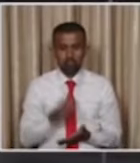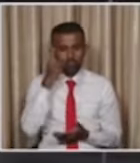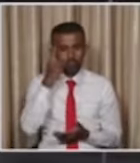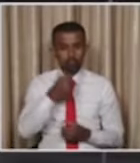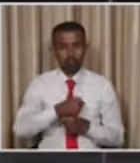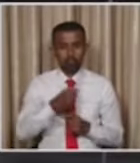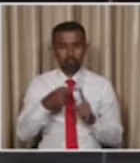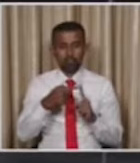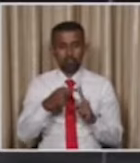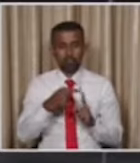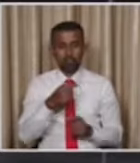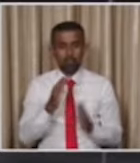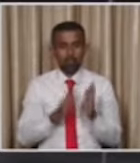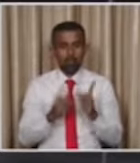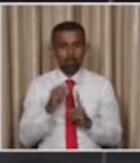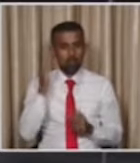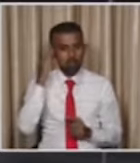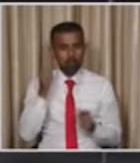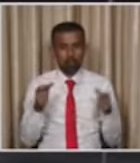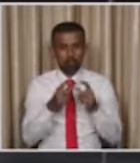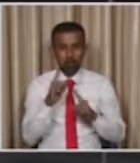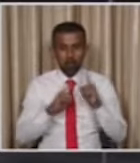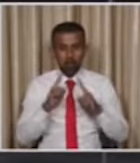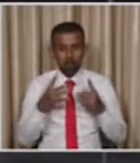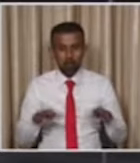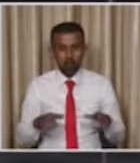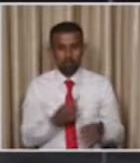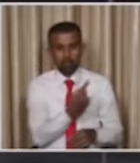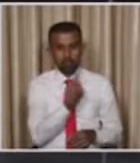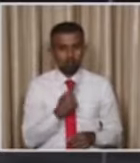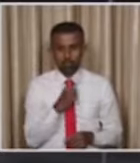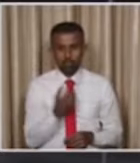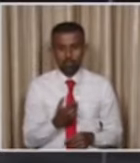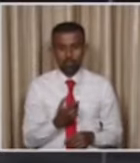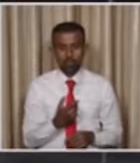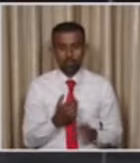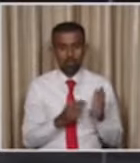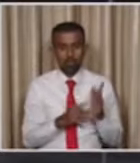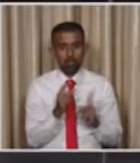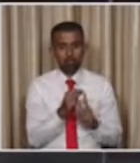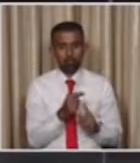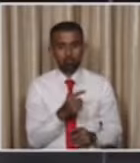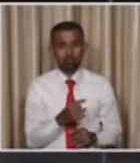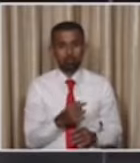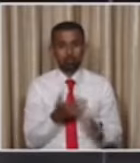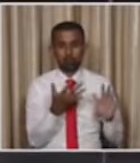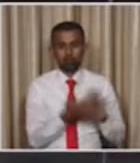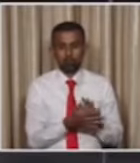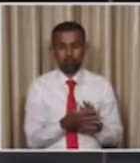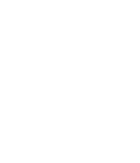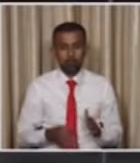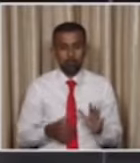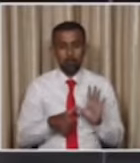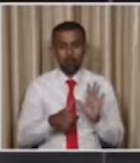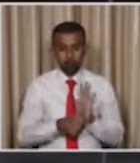ගීතා කුමාරසිංහ රාජ ඇමතුමියත් එක්ක කතා කරා. එතුමිය මට කියපු දේ මං කියන්නේ නැහැ. එතුමියගේ මේ තන්ත්‍රුට තට්ටුවේ ඒක කියන්නේ යොත් මේ